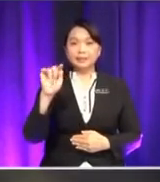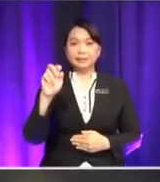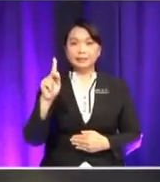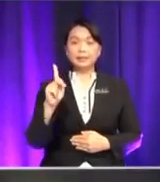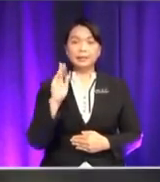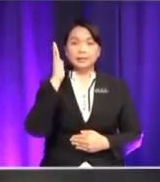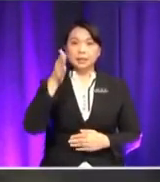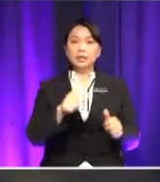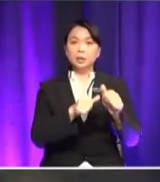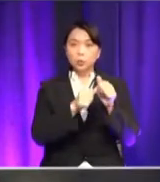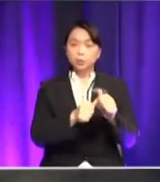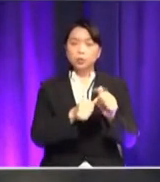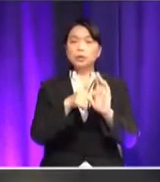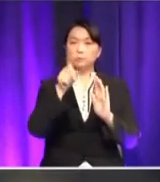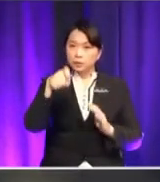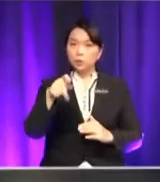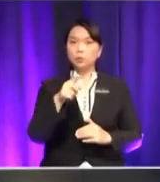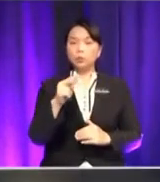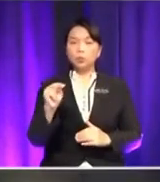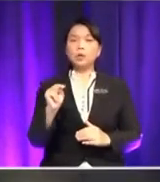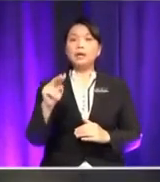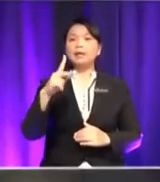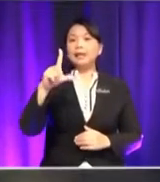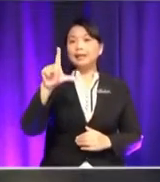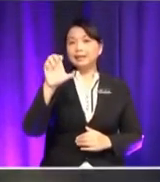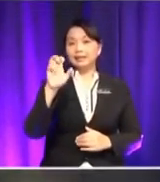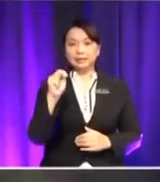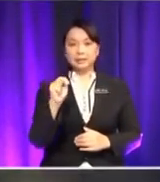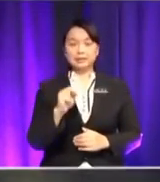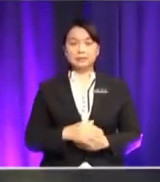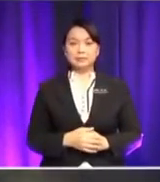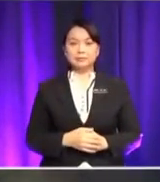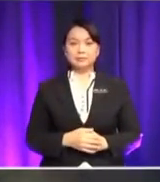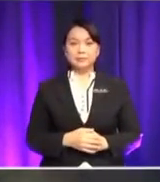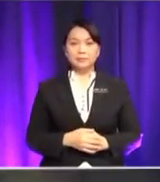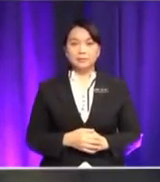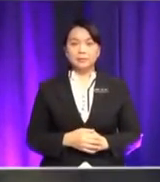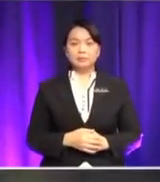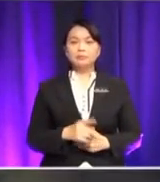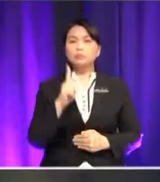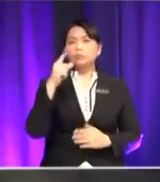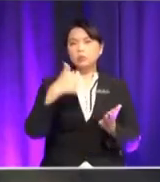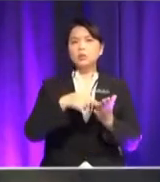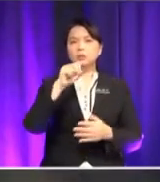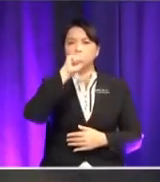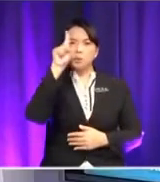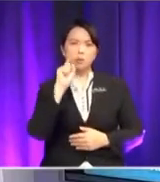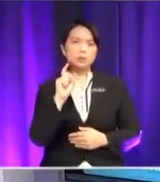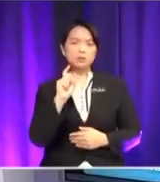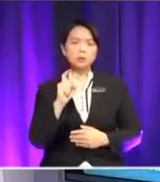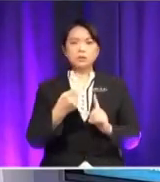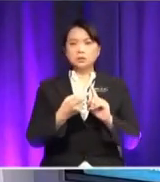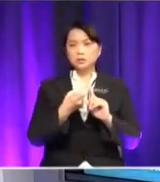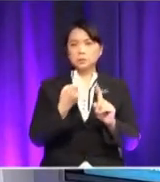kehendak pengguna ataupun penghuni kedamaian akan didirikan nanti dan satu lagi selesai kepada Sehun dari segi